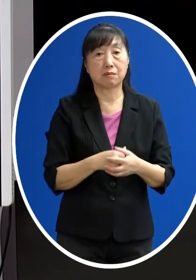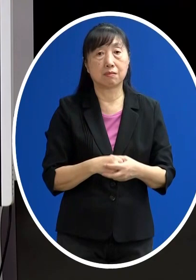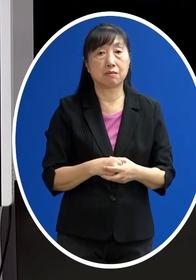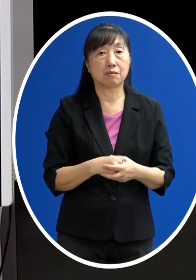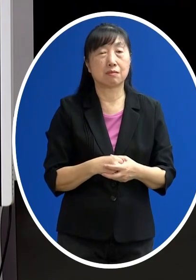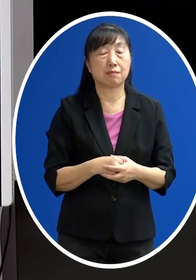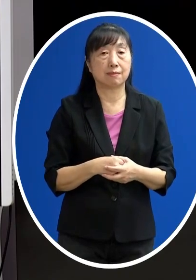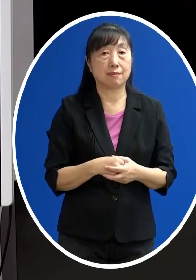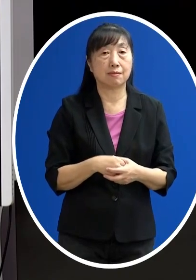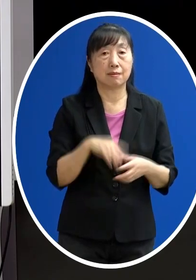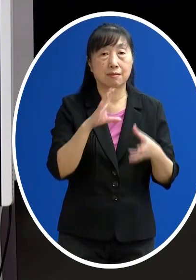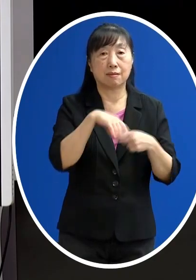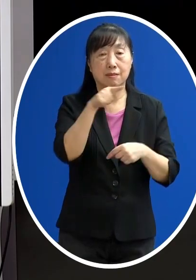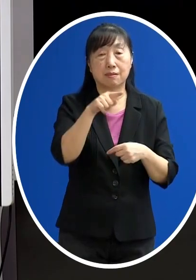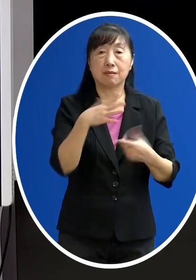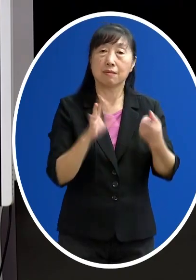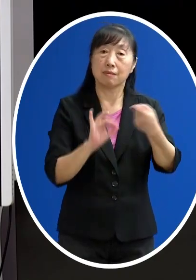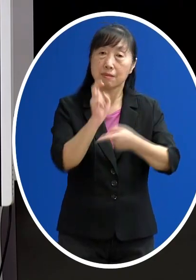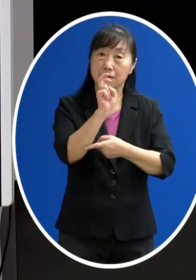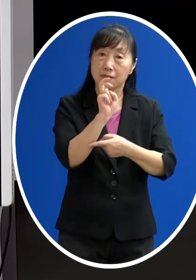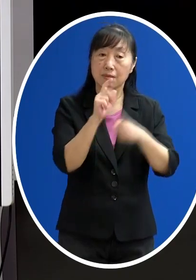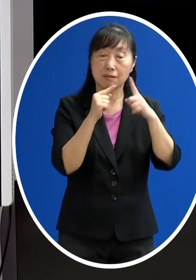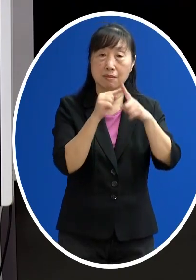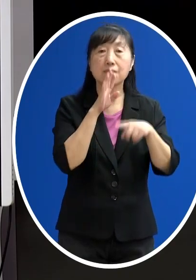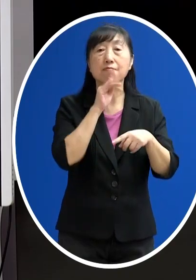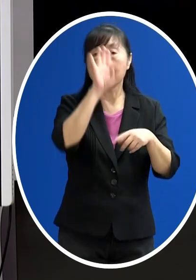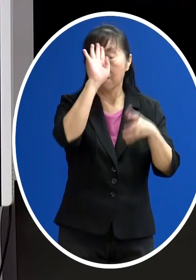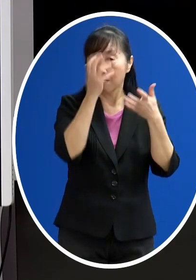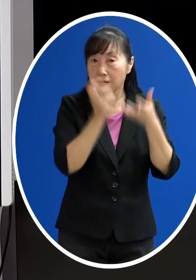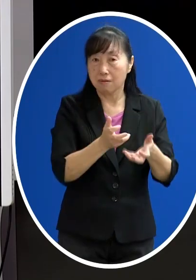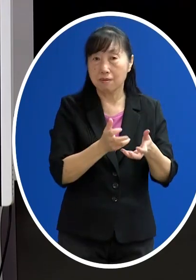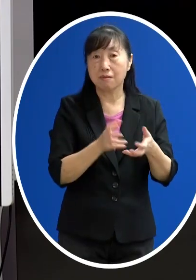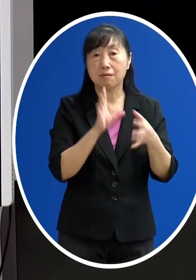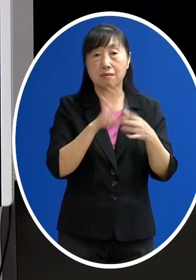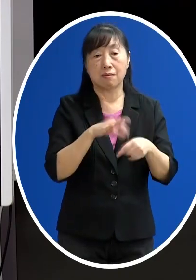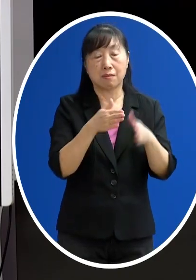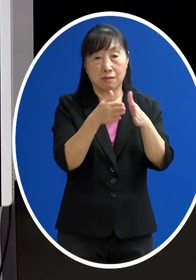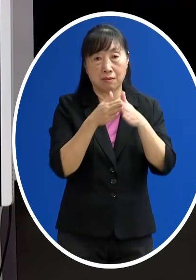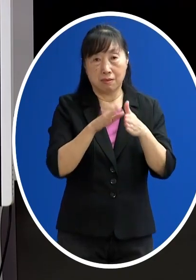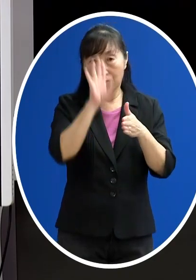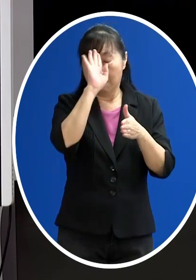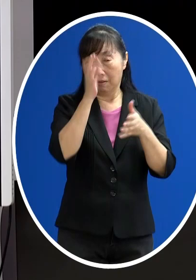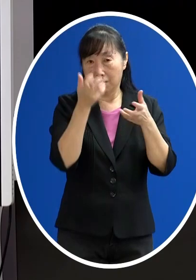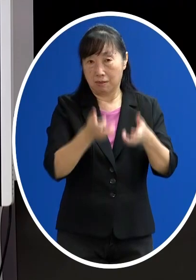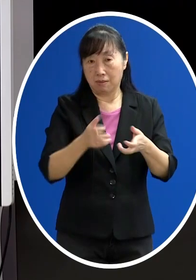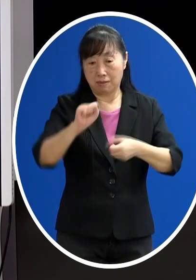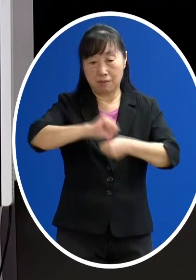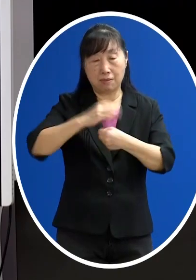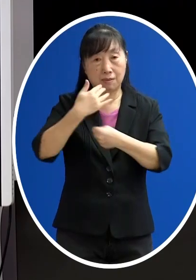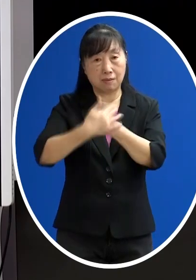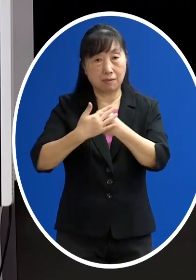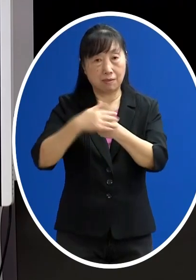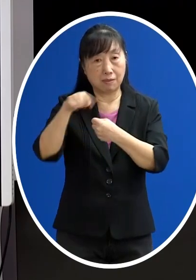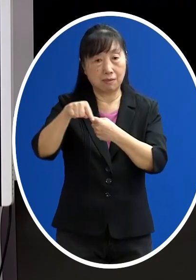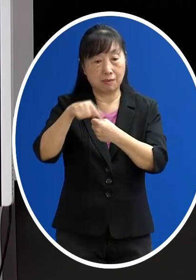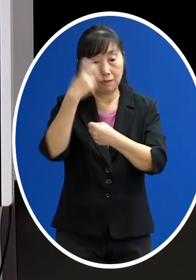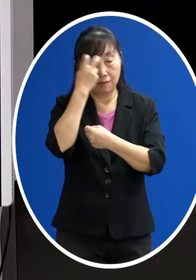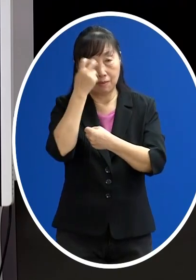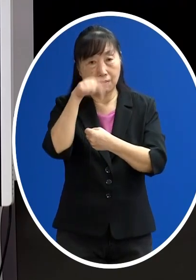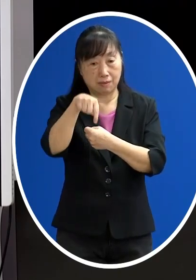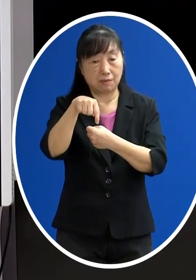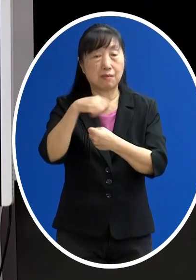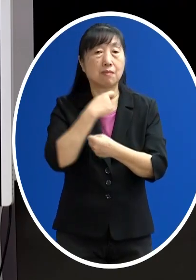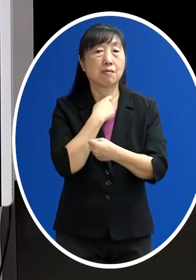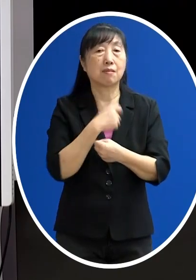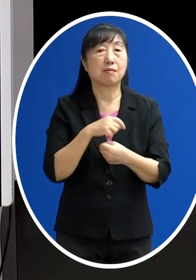这个将近20%的人会变成重症，所以我们需要重症的加护照顾。那在过